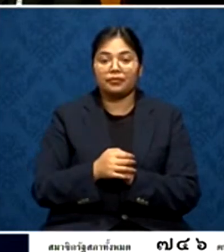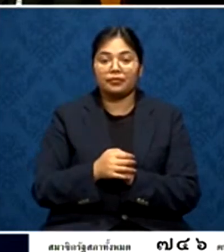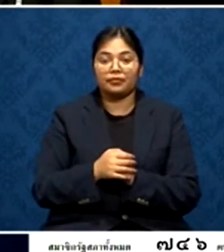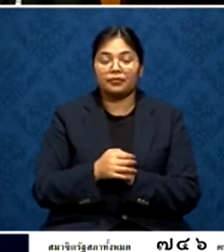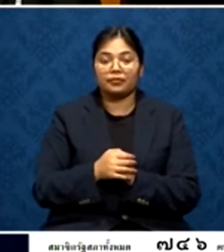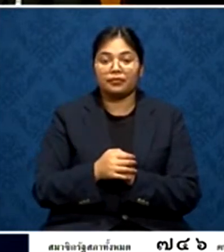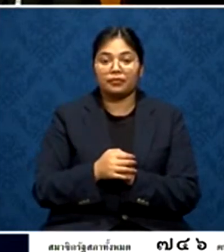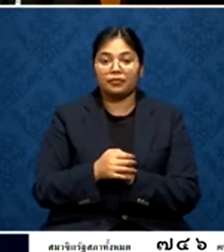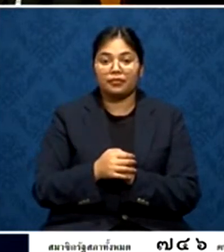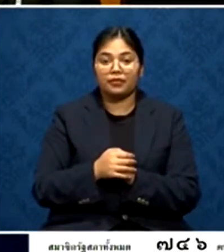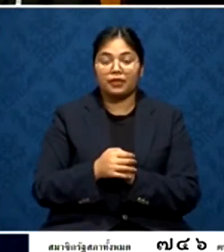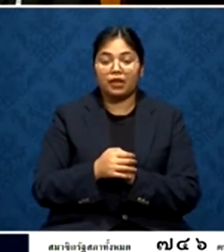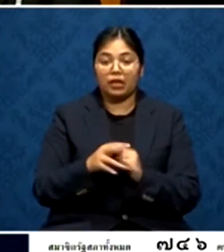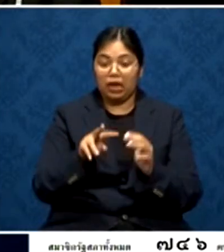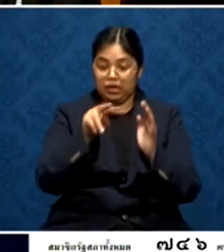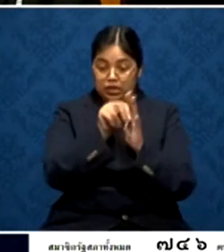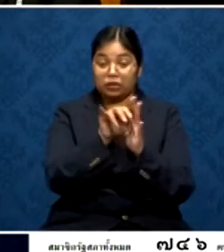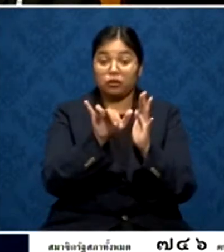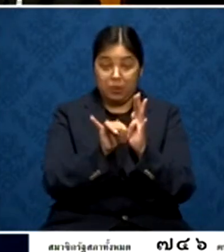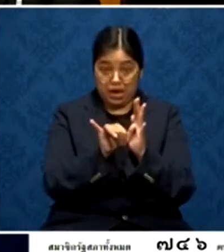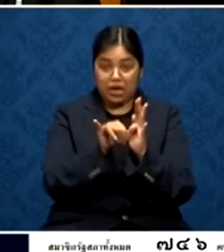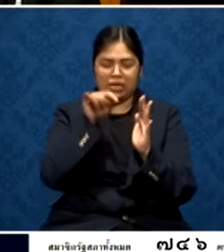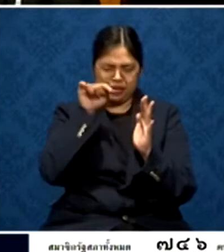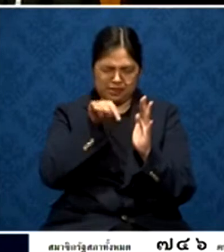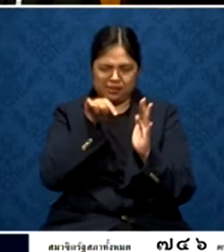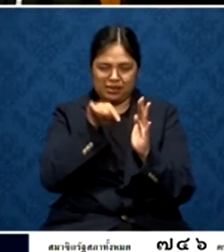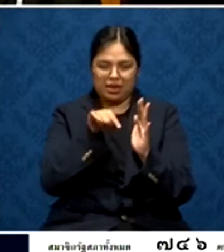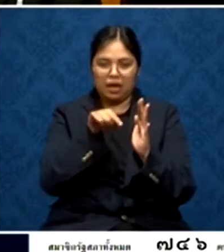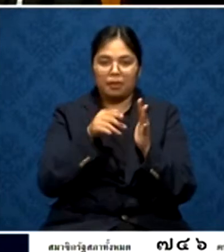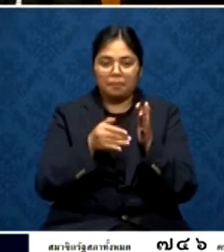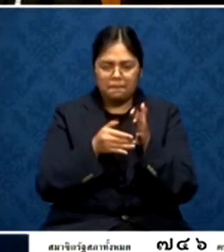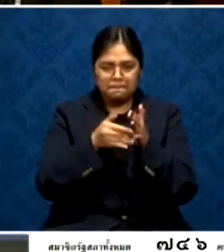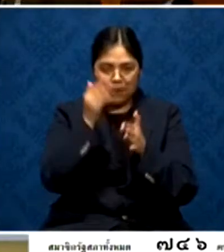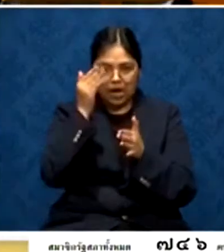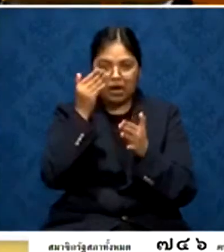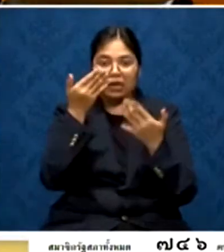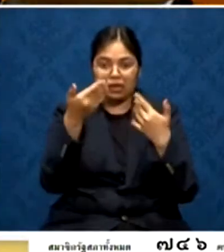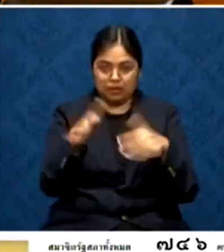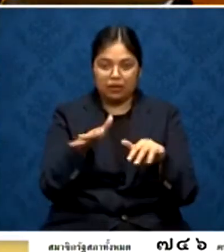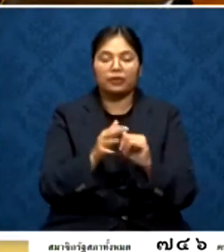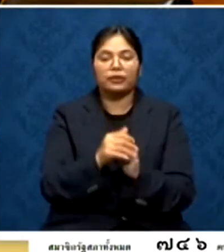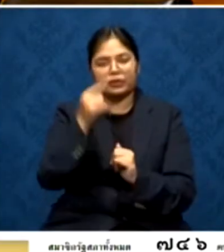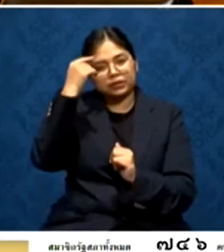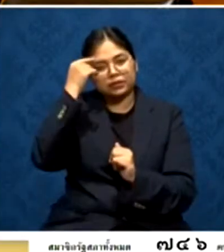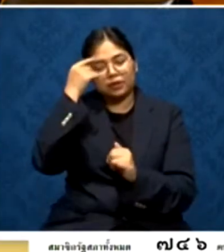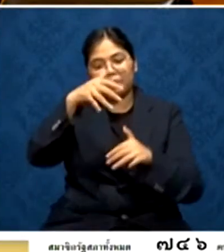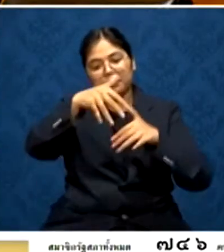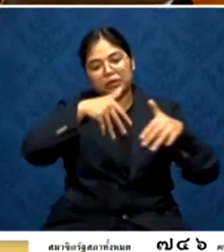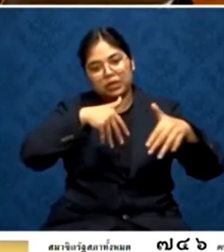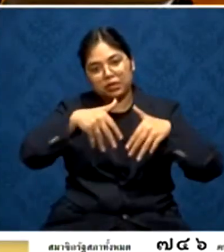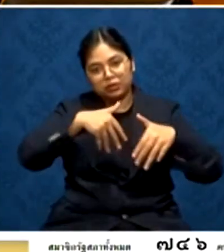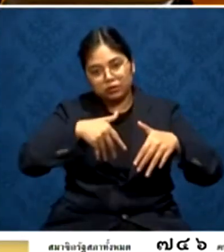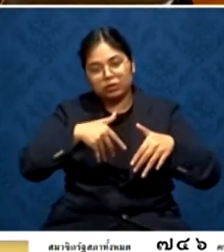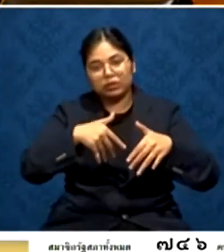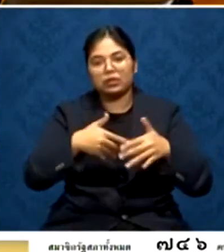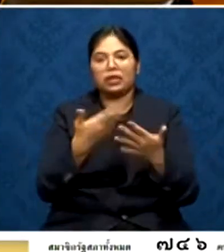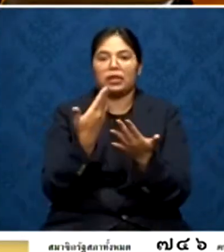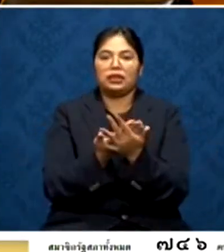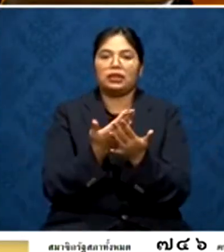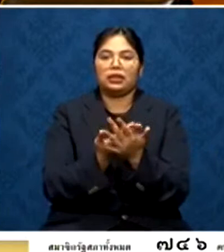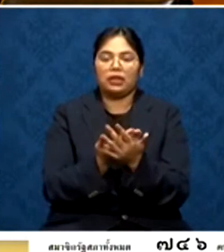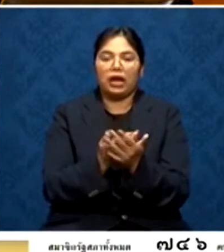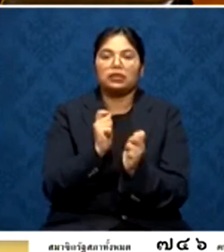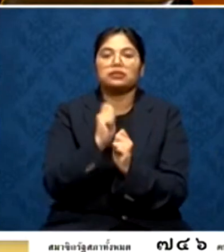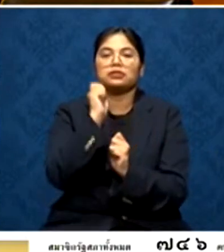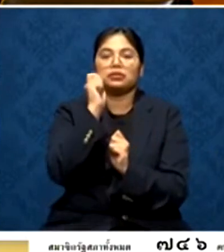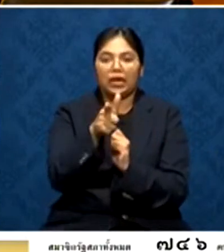หลังจากนโยบายนี้ประสบความสำเร็จประชาชนจะเสียค่าโดยสารเพียง20บาทตลอดส